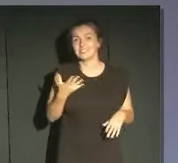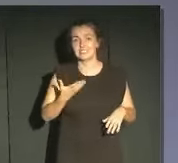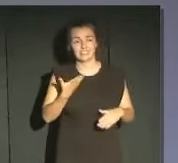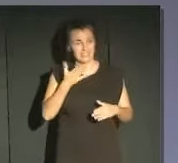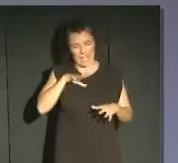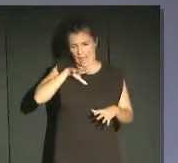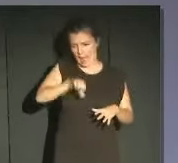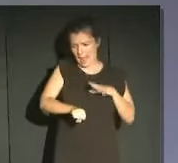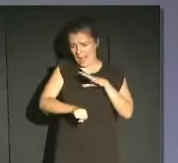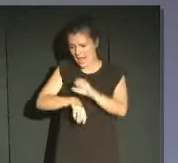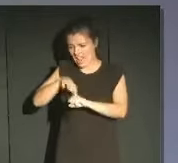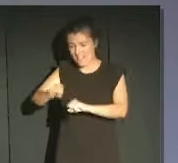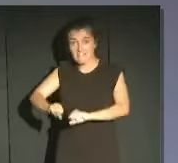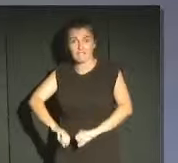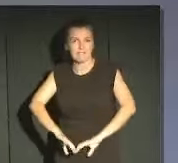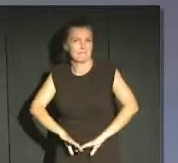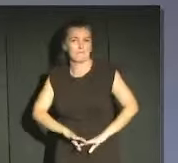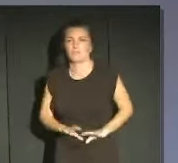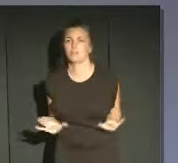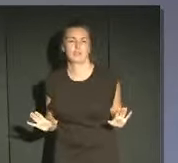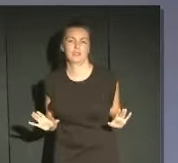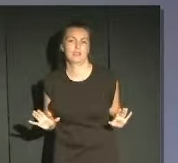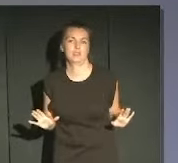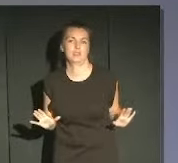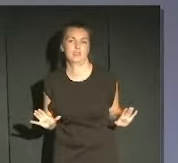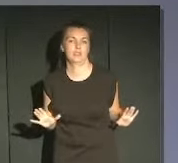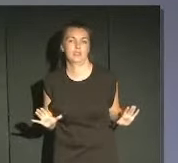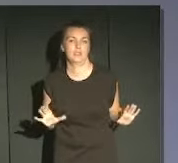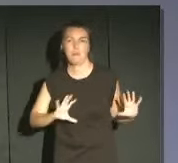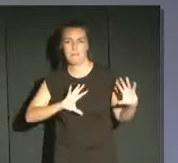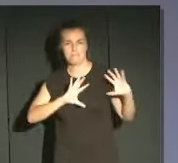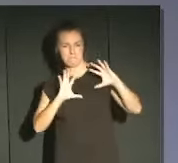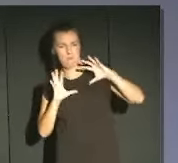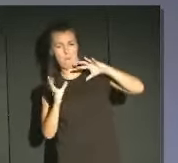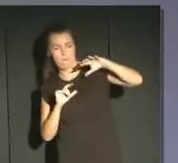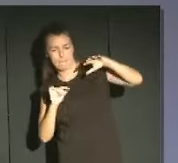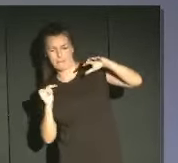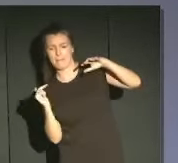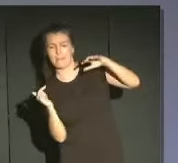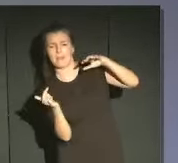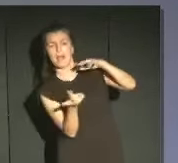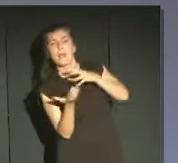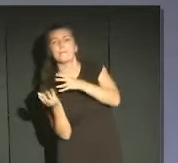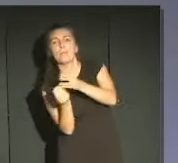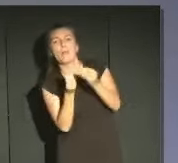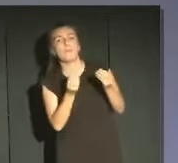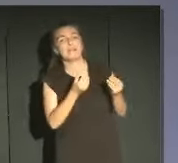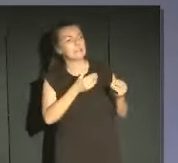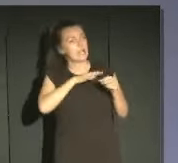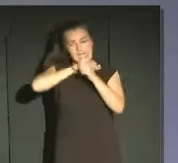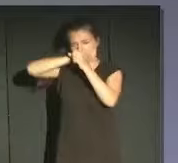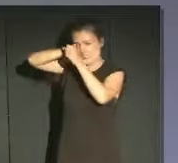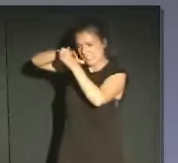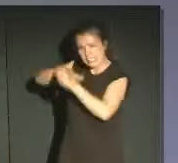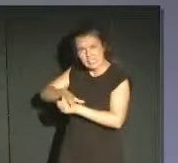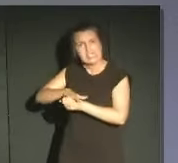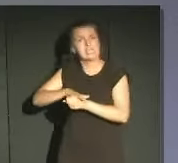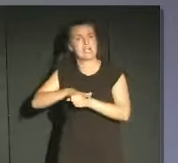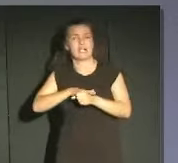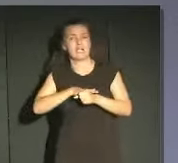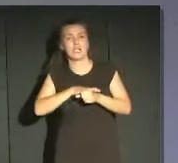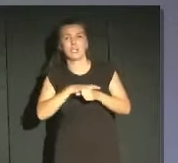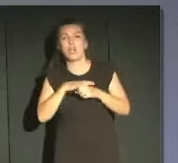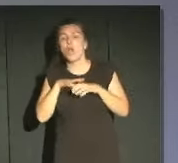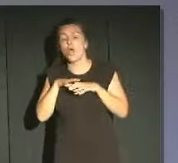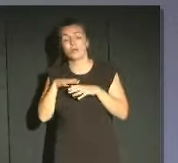c'est fini aujourd'hui les peuples partout à travers le monde les peuples dominés les